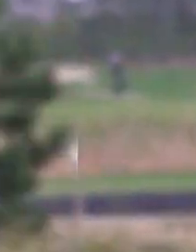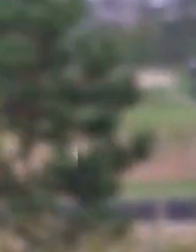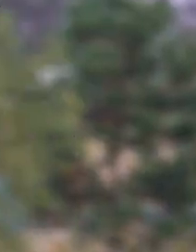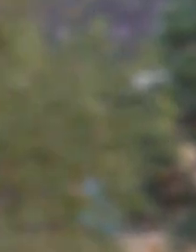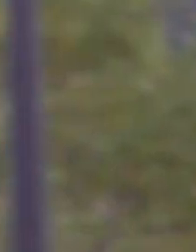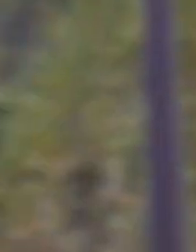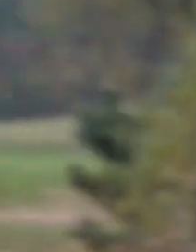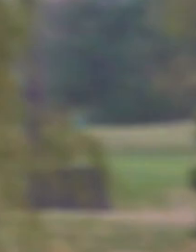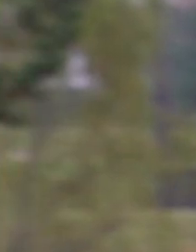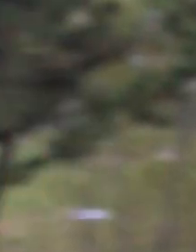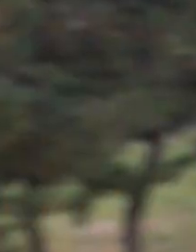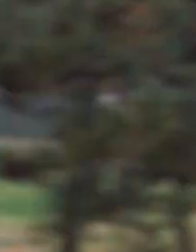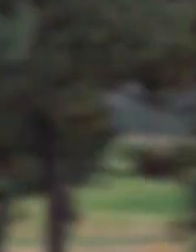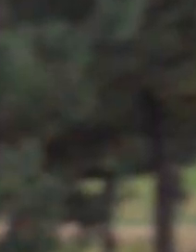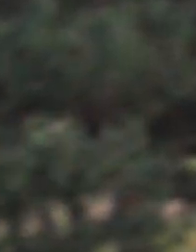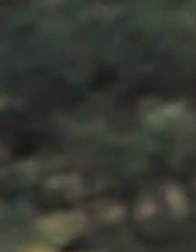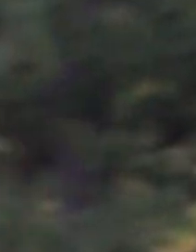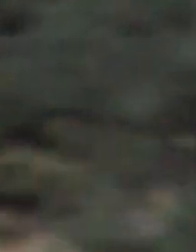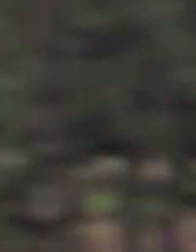지금 허락하면서 빼기가 더 힘들다.